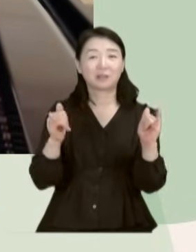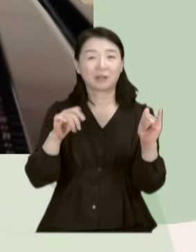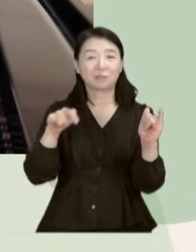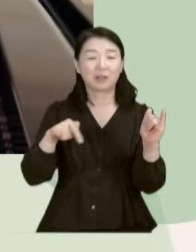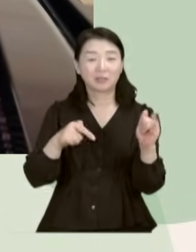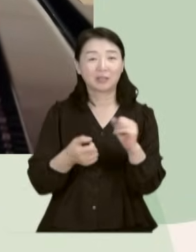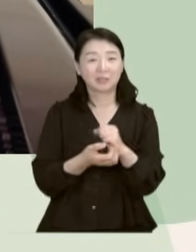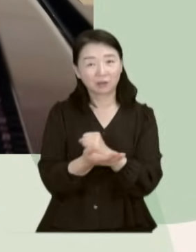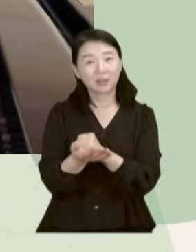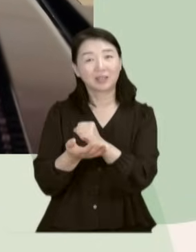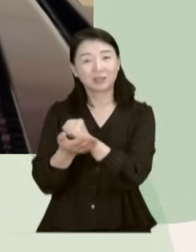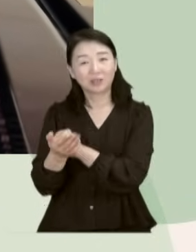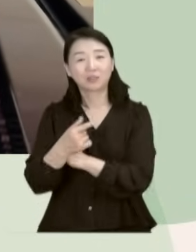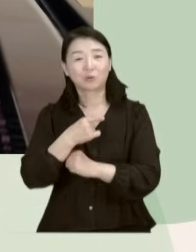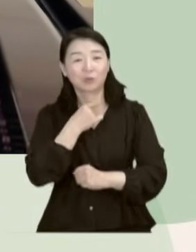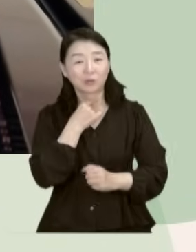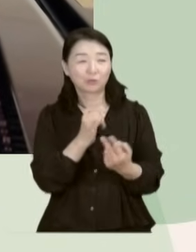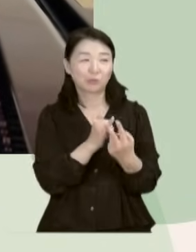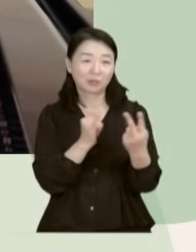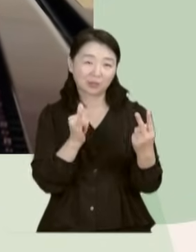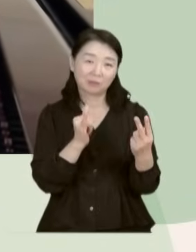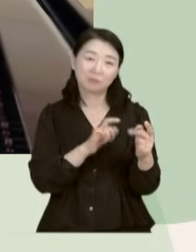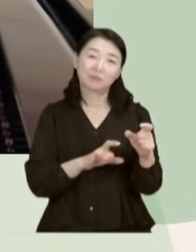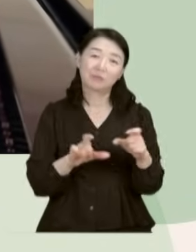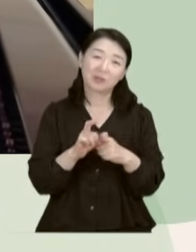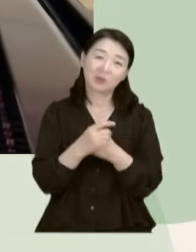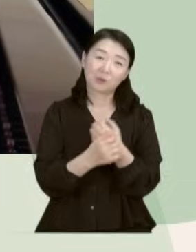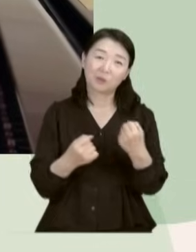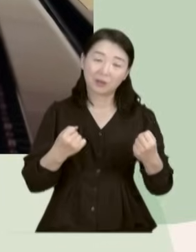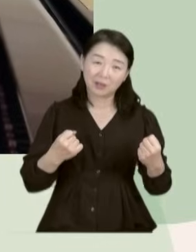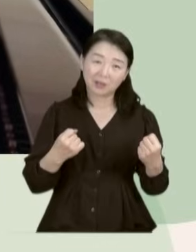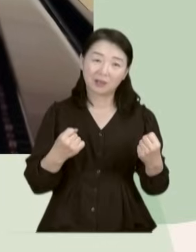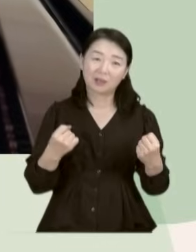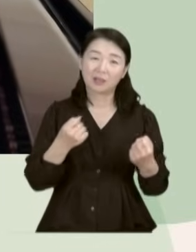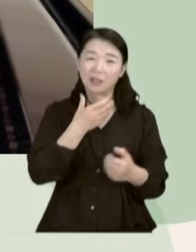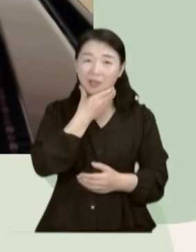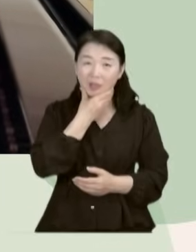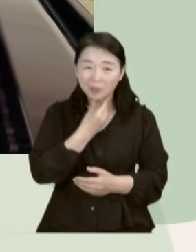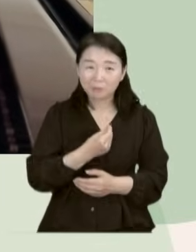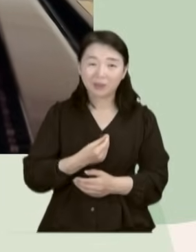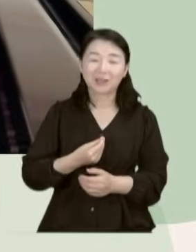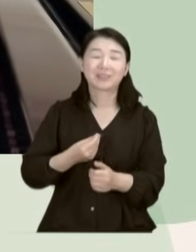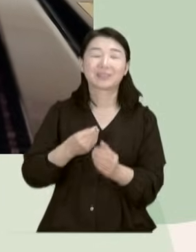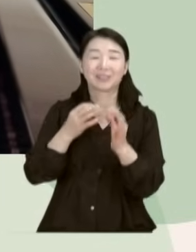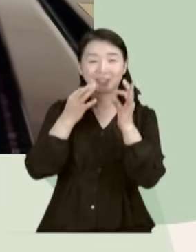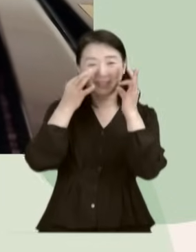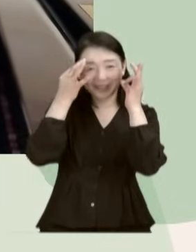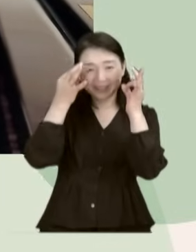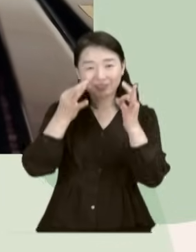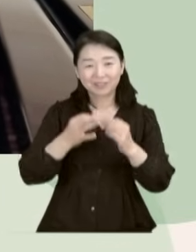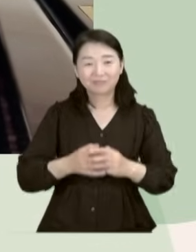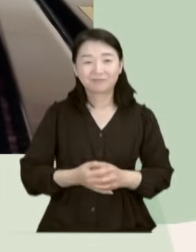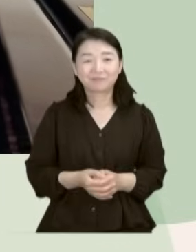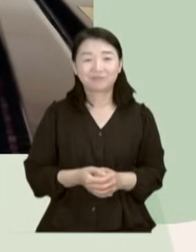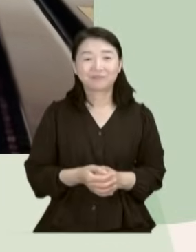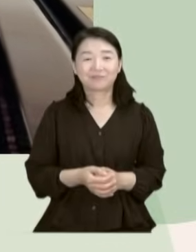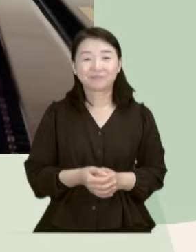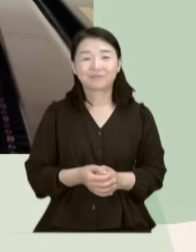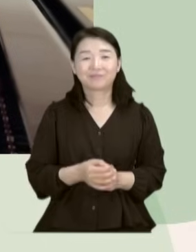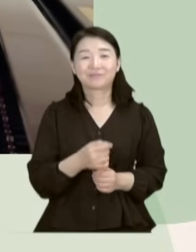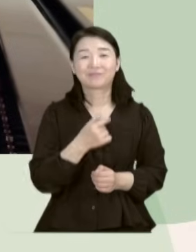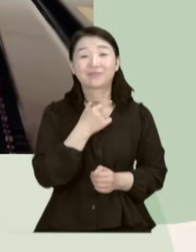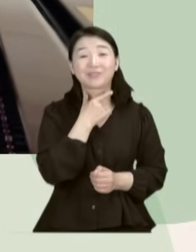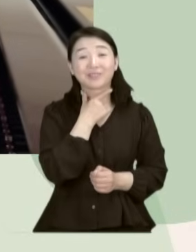많은 이들가 전해지고 또 그로 인해 두부는 더 건강하고 행복하시기를 간절히